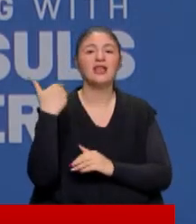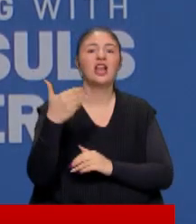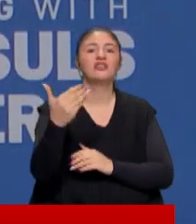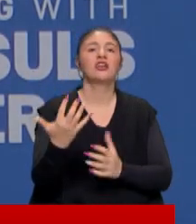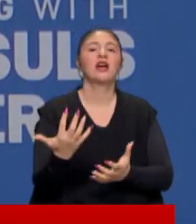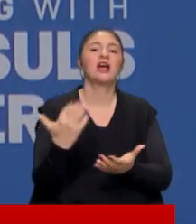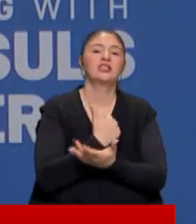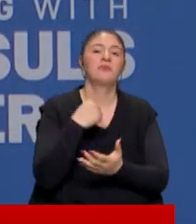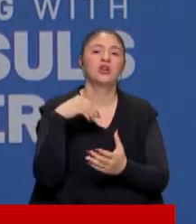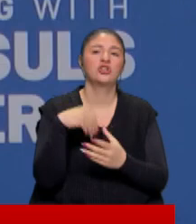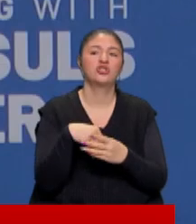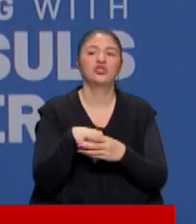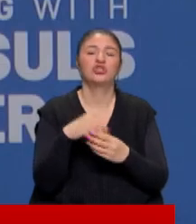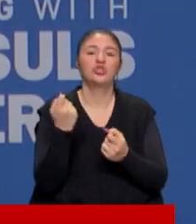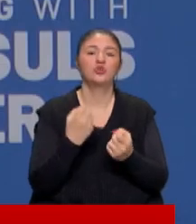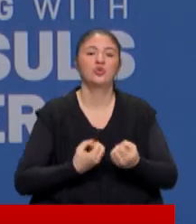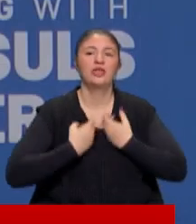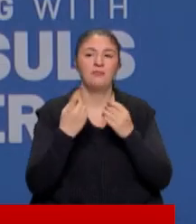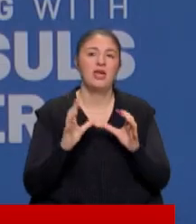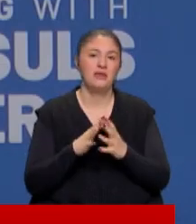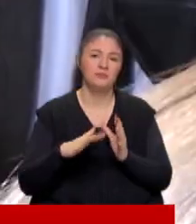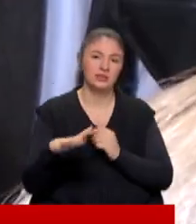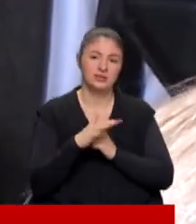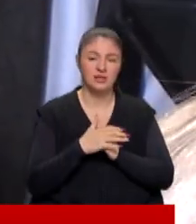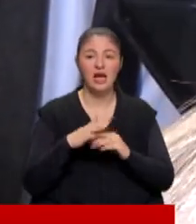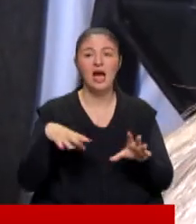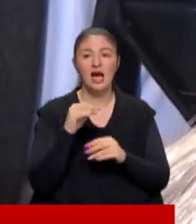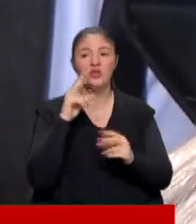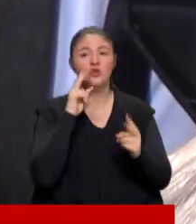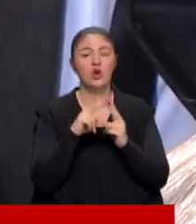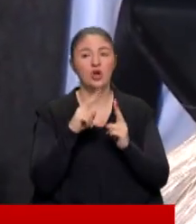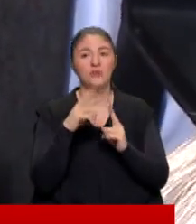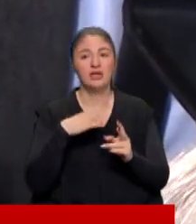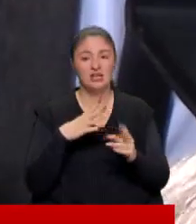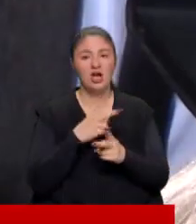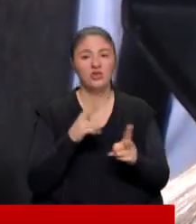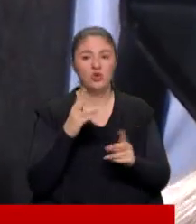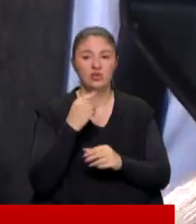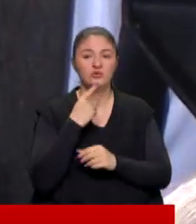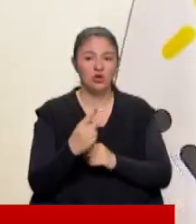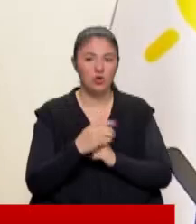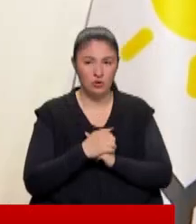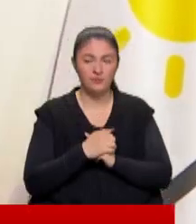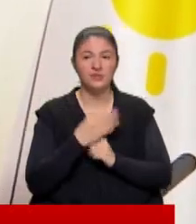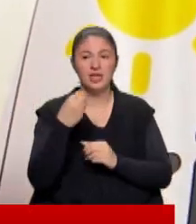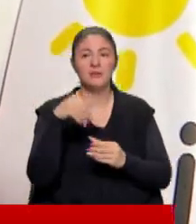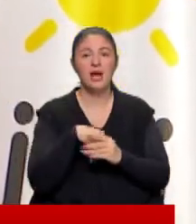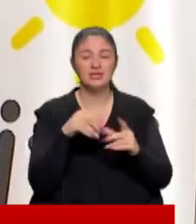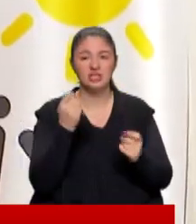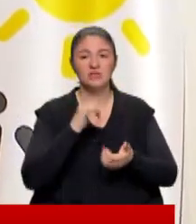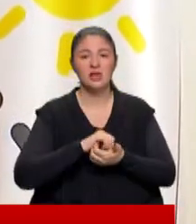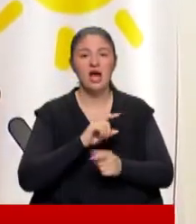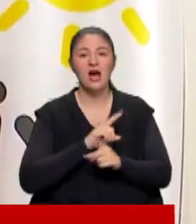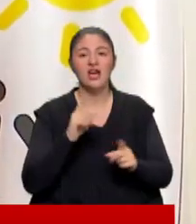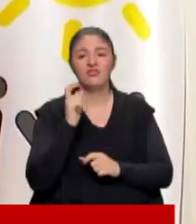geleceğini kazanmak için iş üreten bir ekibiz. Herkesin görüşme talebine açık olduğumuzu ifade ediyorum. İyi Parti'nin